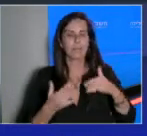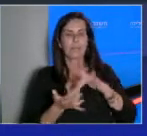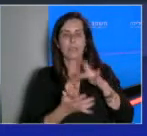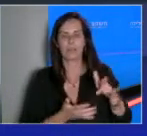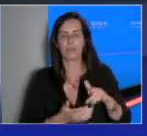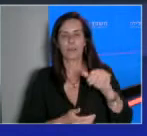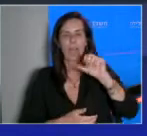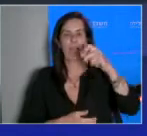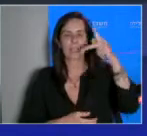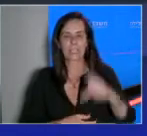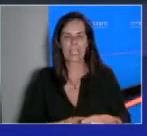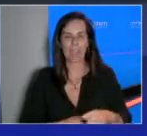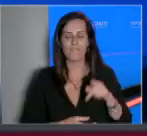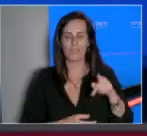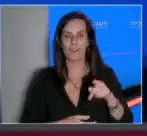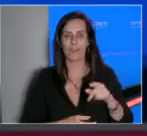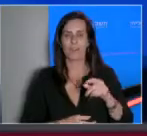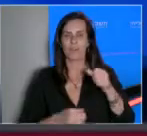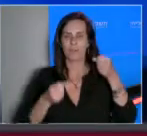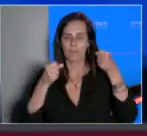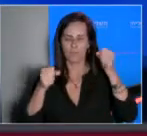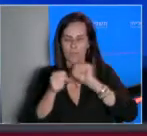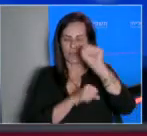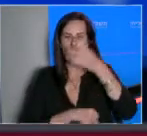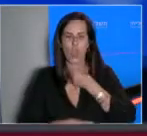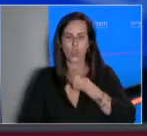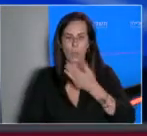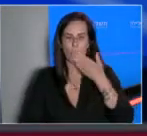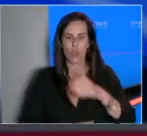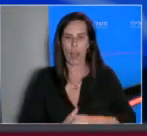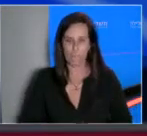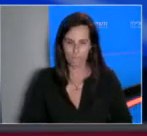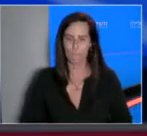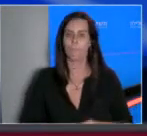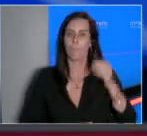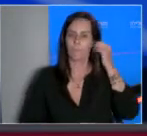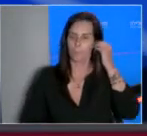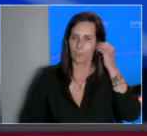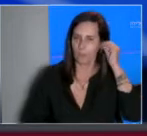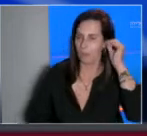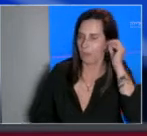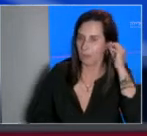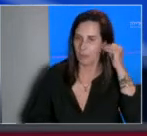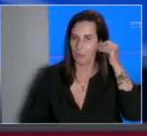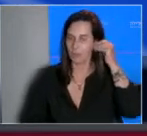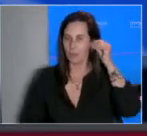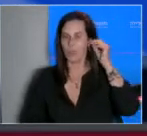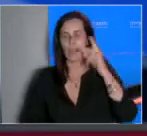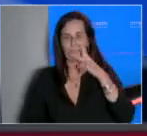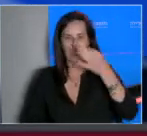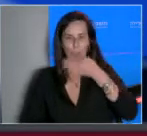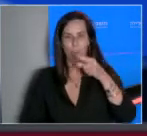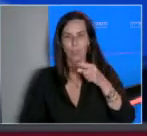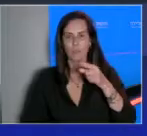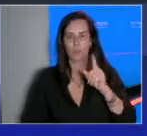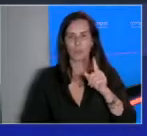באולפן, אסף אספה יעוק, מחאת יוצאי אתיופיה בירושלים. ערב טוב, מה שלומך? ערב טוב, ברוך השם. אני לא יודע אם ראית את המונולוג שלי, אתה תראה אותו, זה